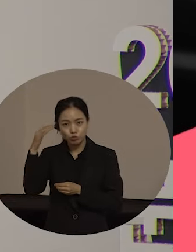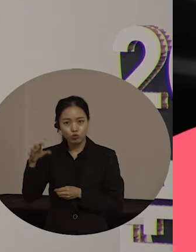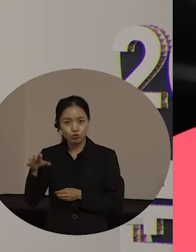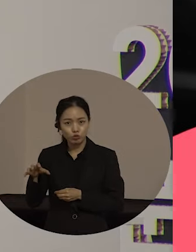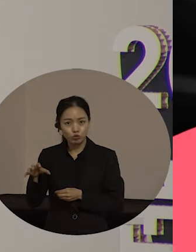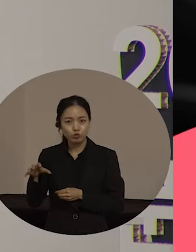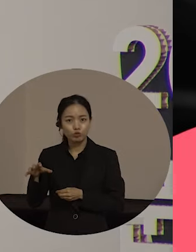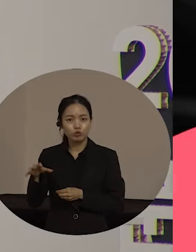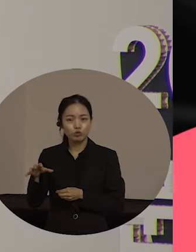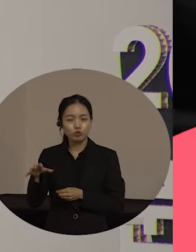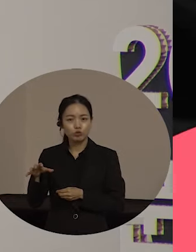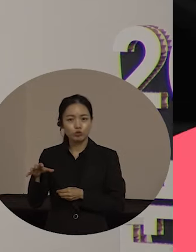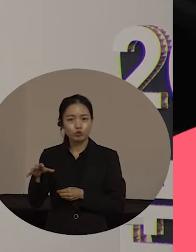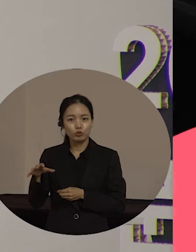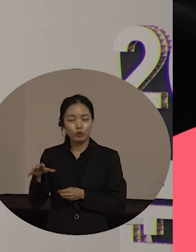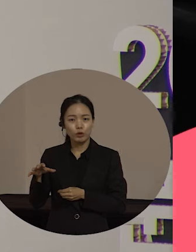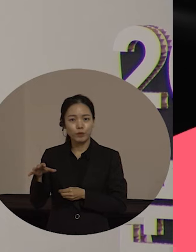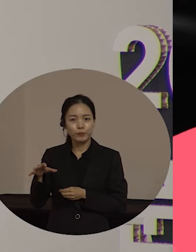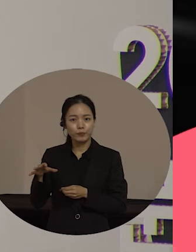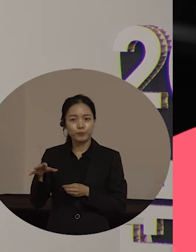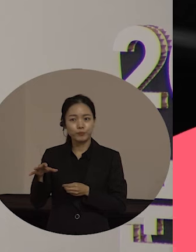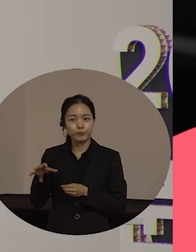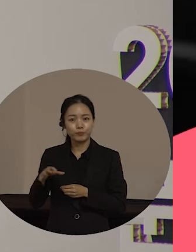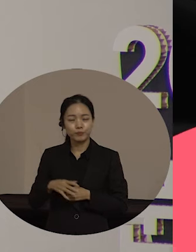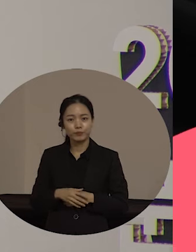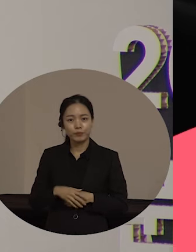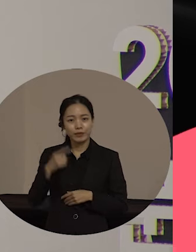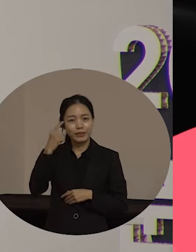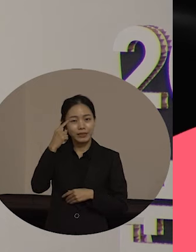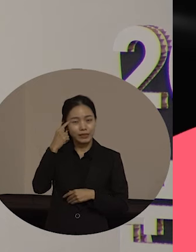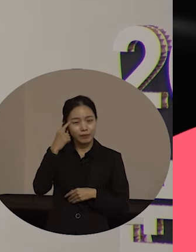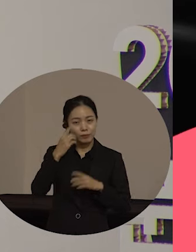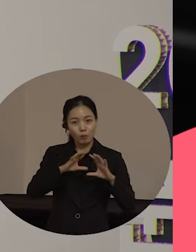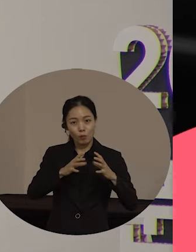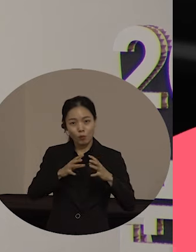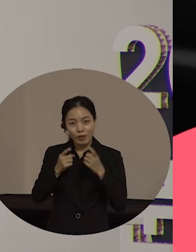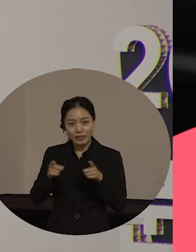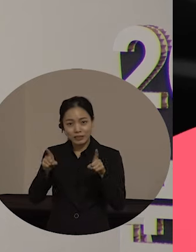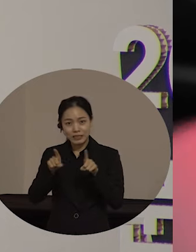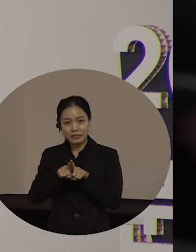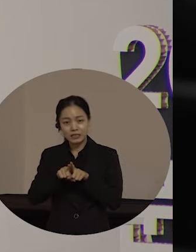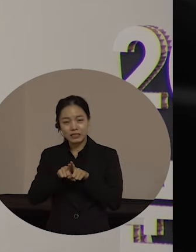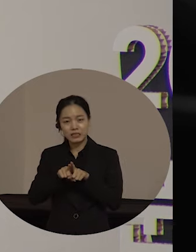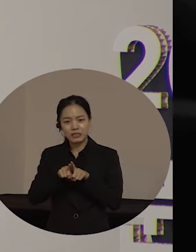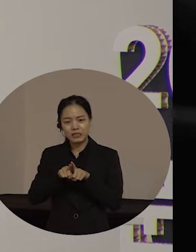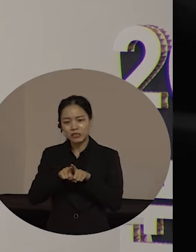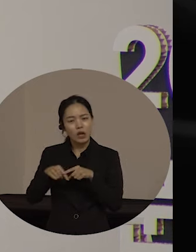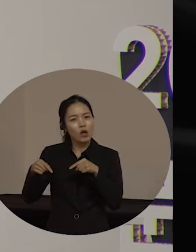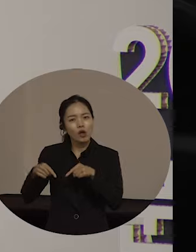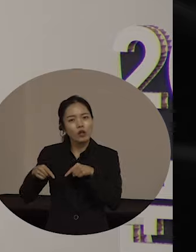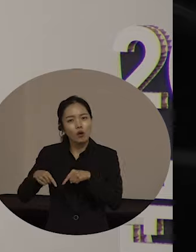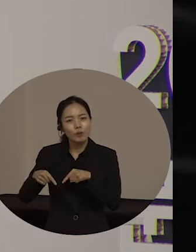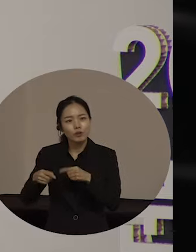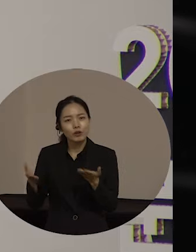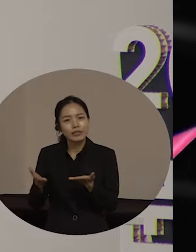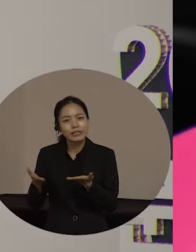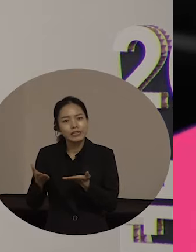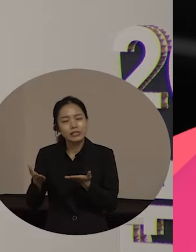혹시 ODA를 할 때 그 몽골리아의 전통 예술 중에 어떤 부분을 좀 서로 같이 협력했으면